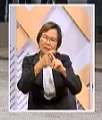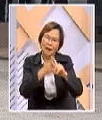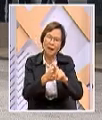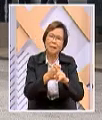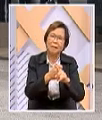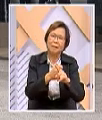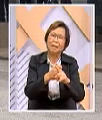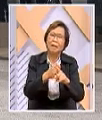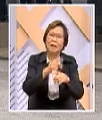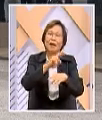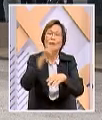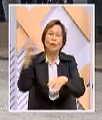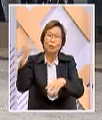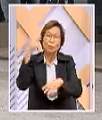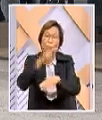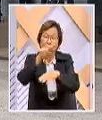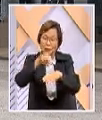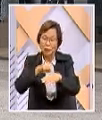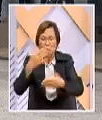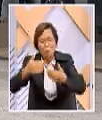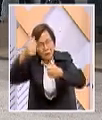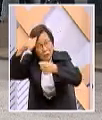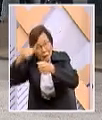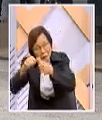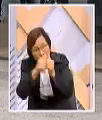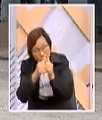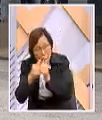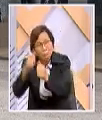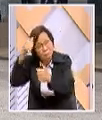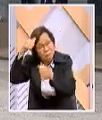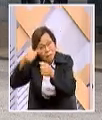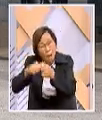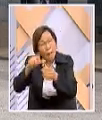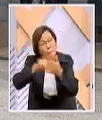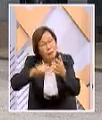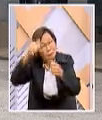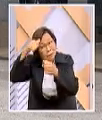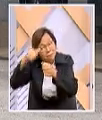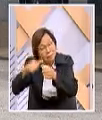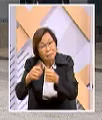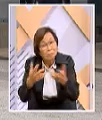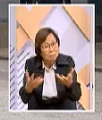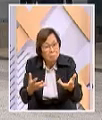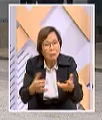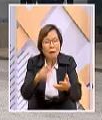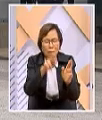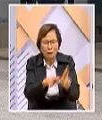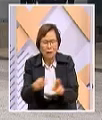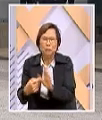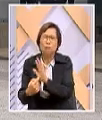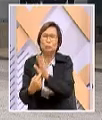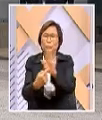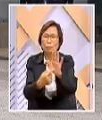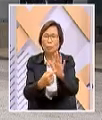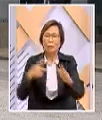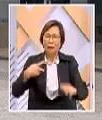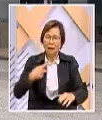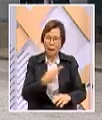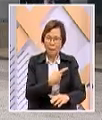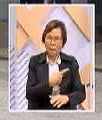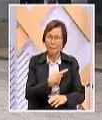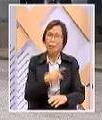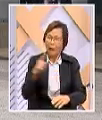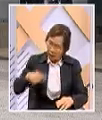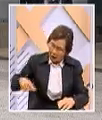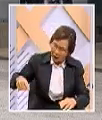Apa pula kenangan anda? Mungkin ada kenangan anda bersama dengan rancangan-rancangan TV yang disajikan oleh kami.